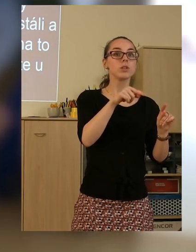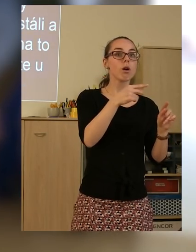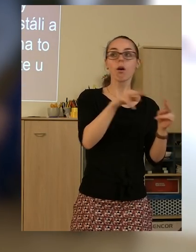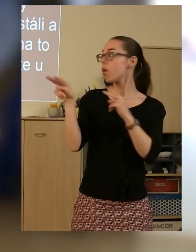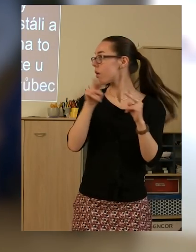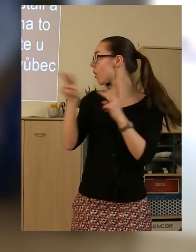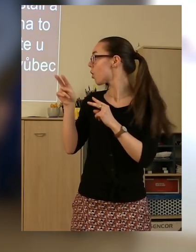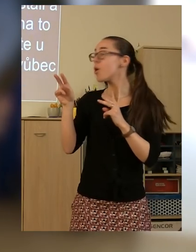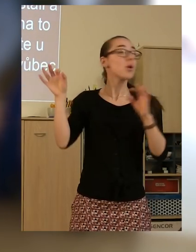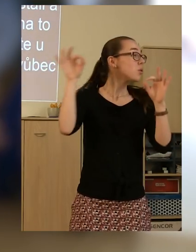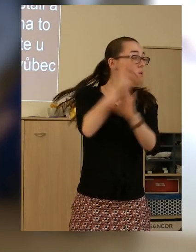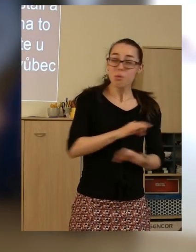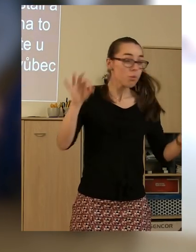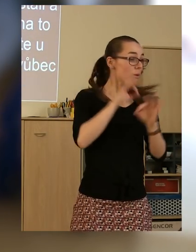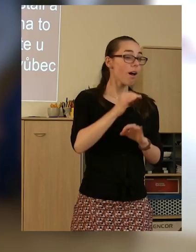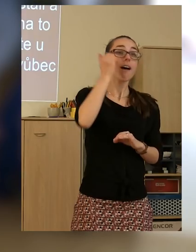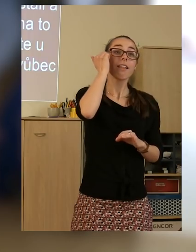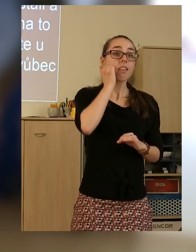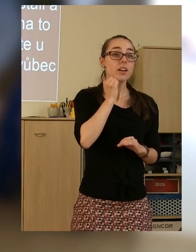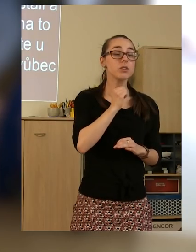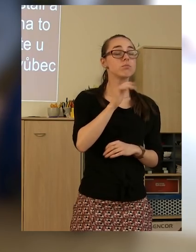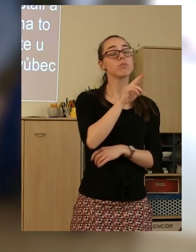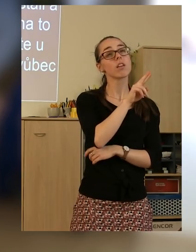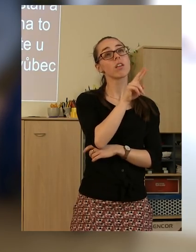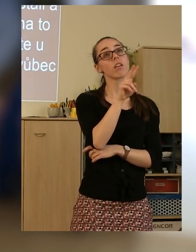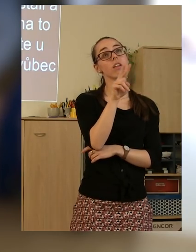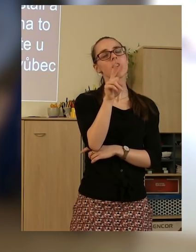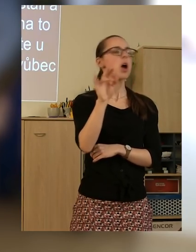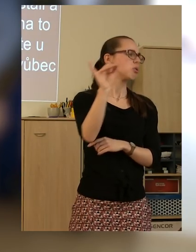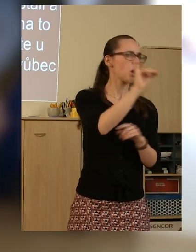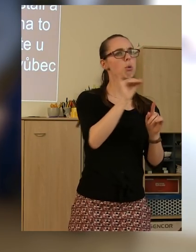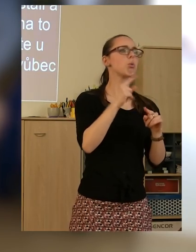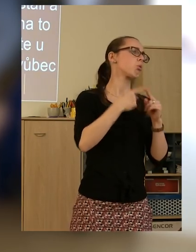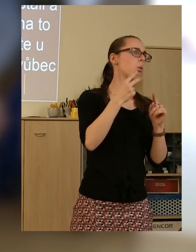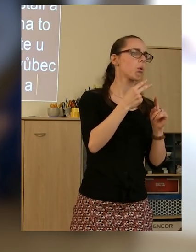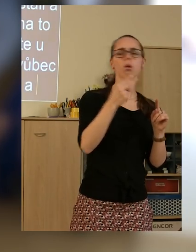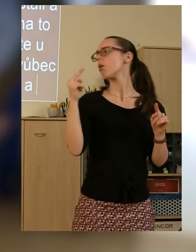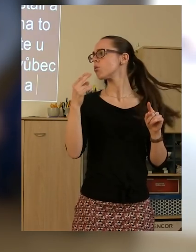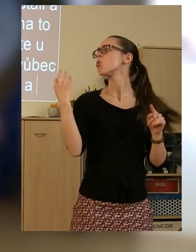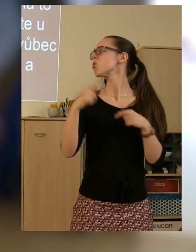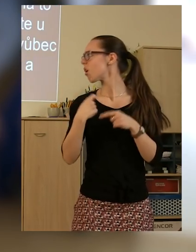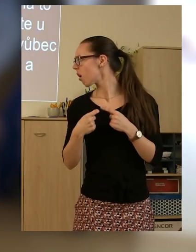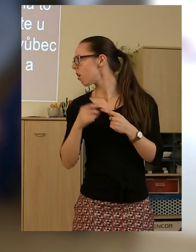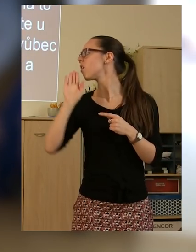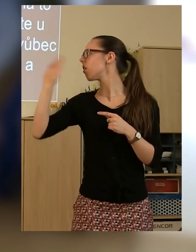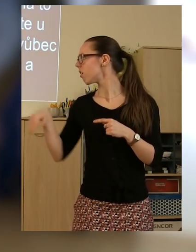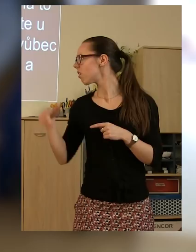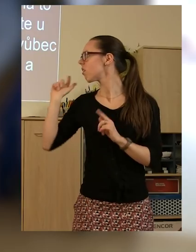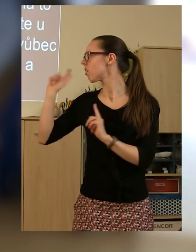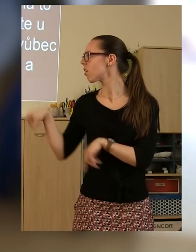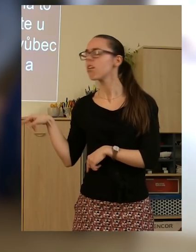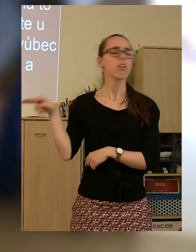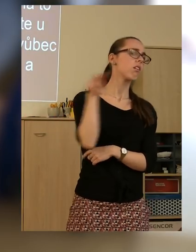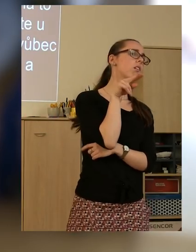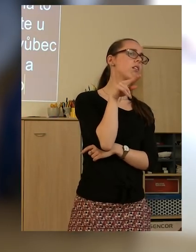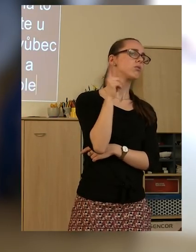nereaguje. 3-4 lidi ho zachytějí a zase se otočí zpátky těm kolejím prostě,